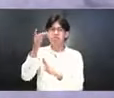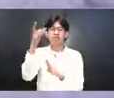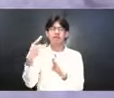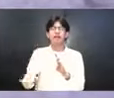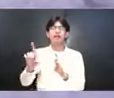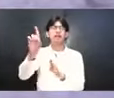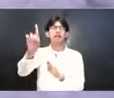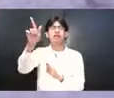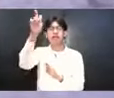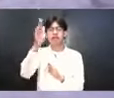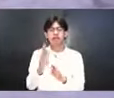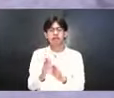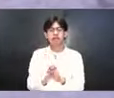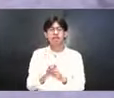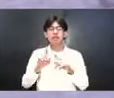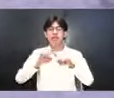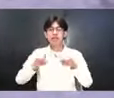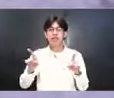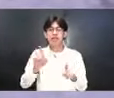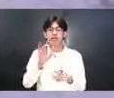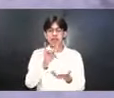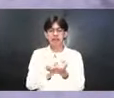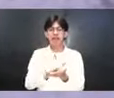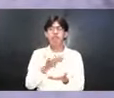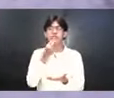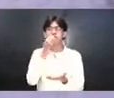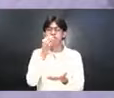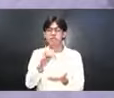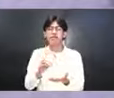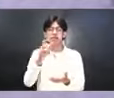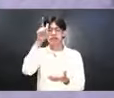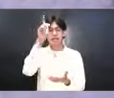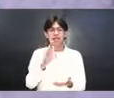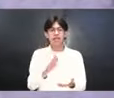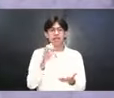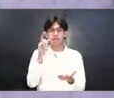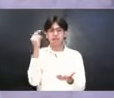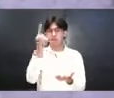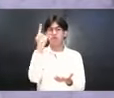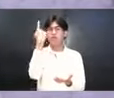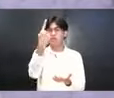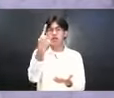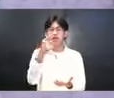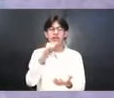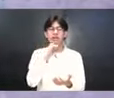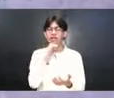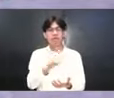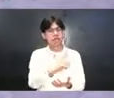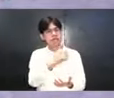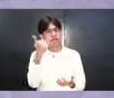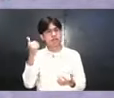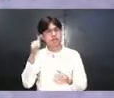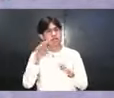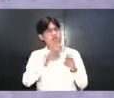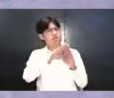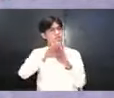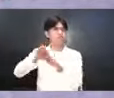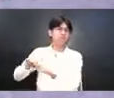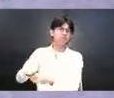Pero yun ang utos ng Diyos. Ako lang. Walang iba. Tingnan niyo ako.